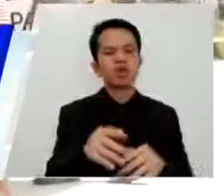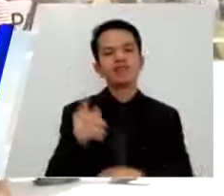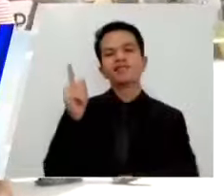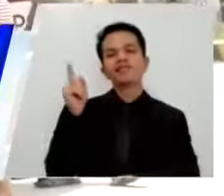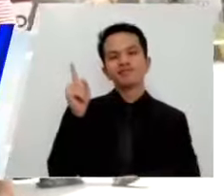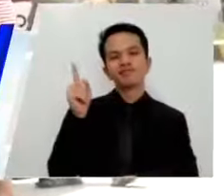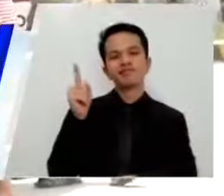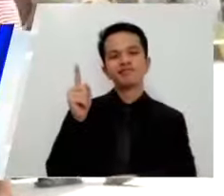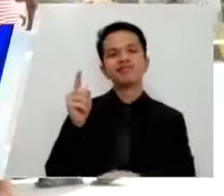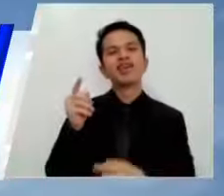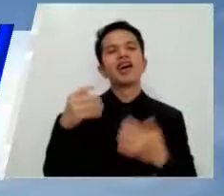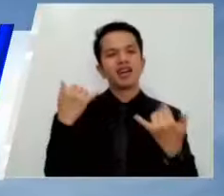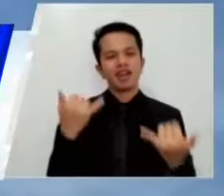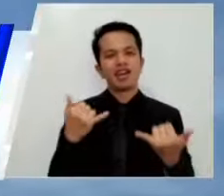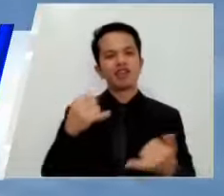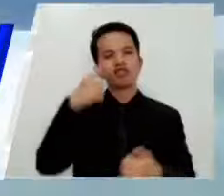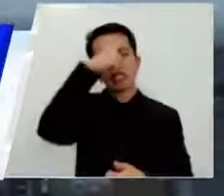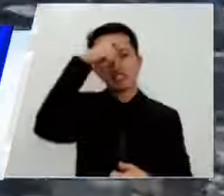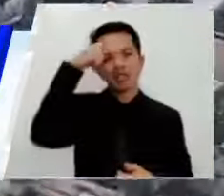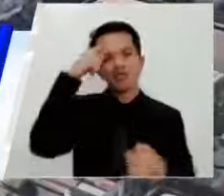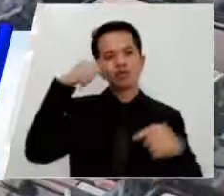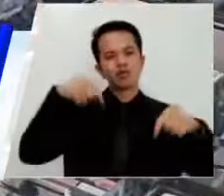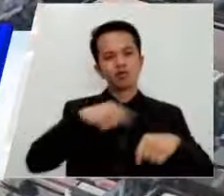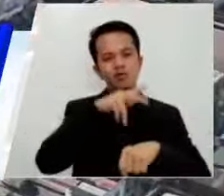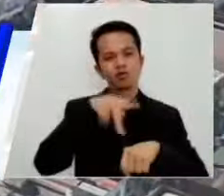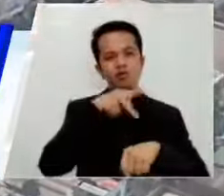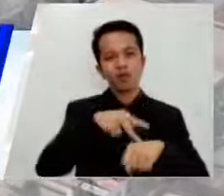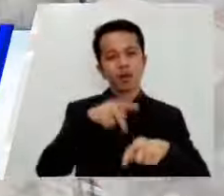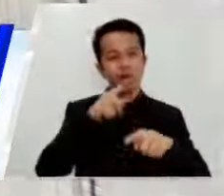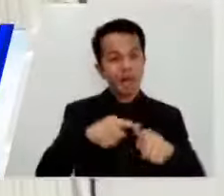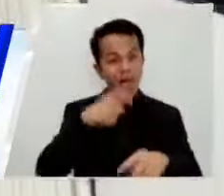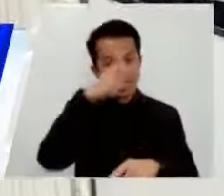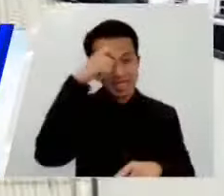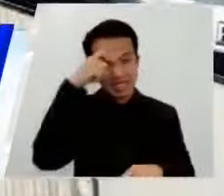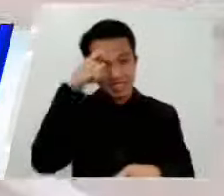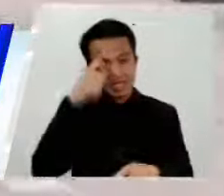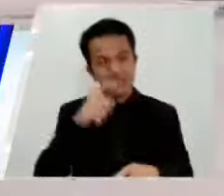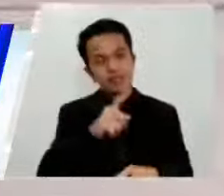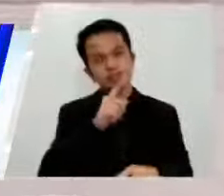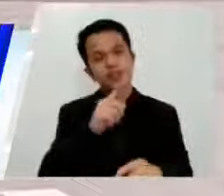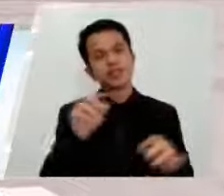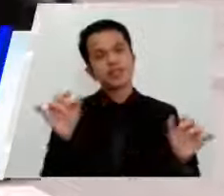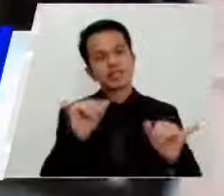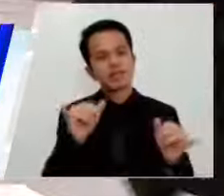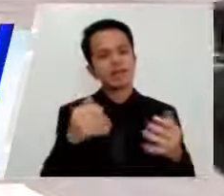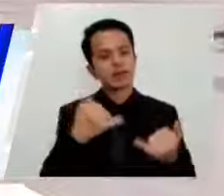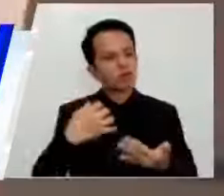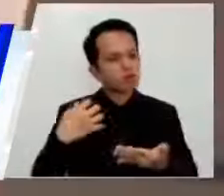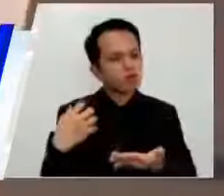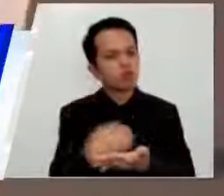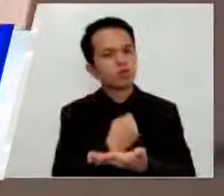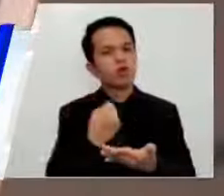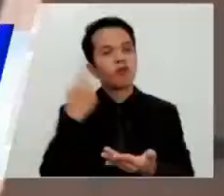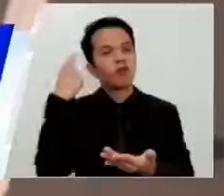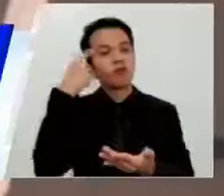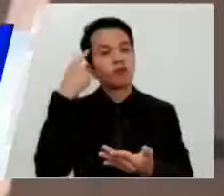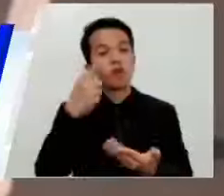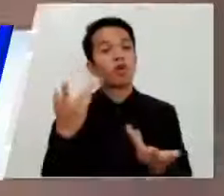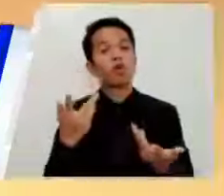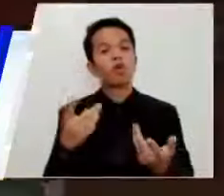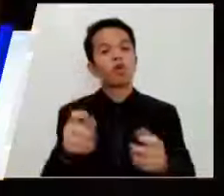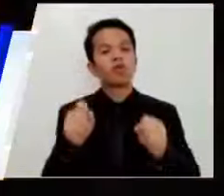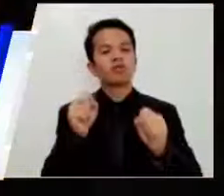talaga sa Pilipinas. Pero ang summer, pagkakataon ding dumiskarte para ang summer ay maging